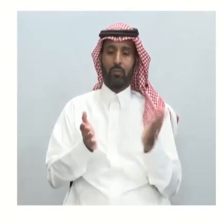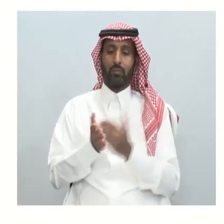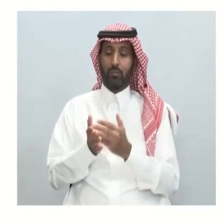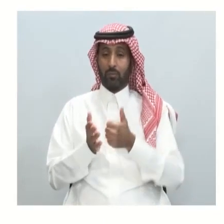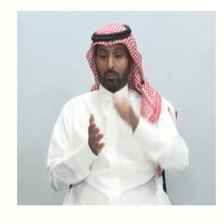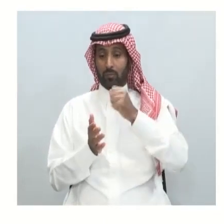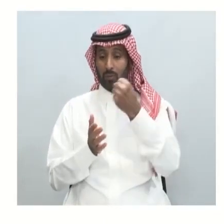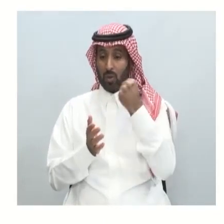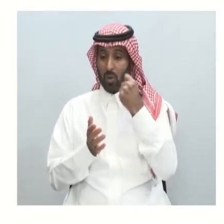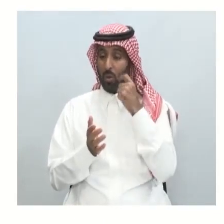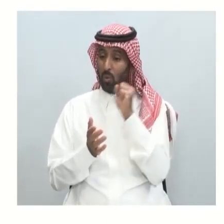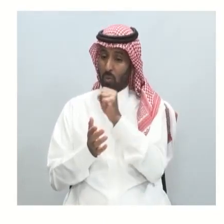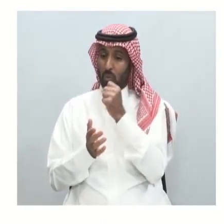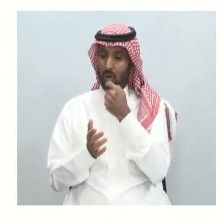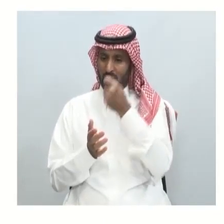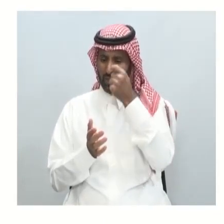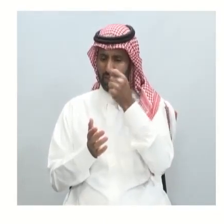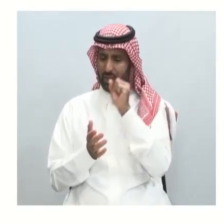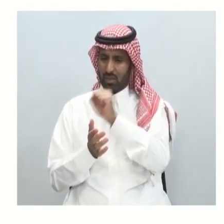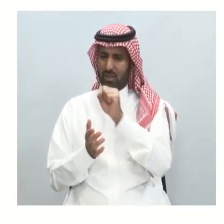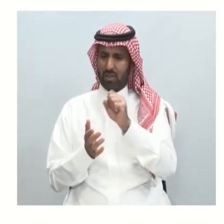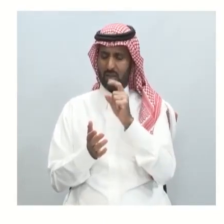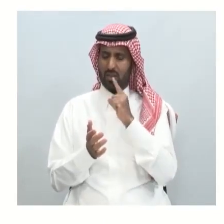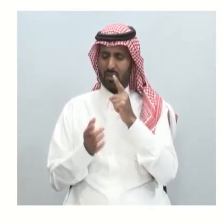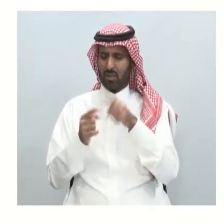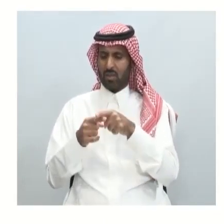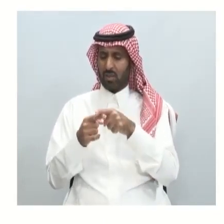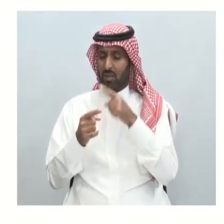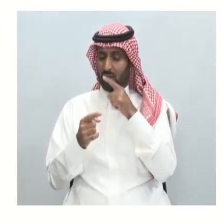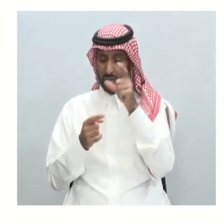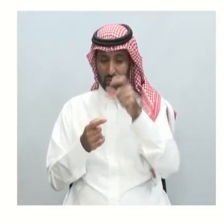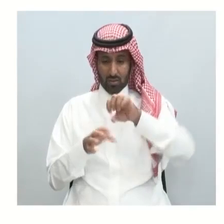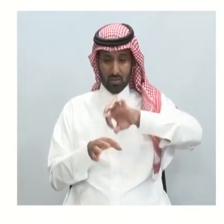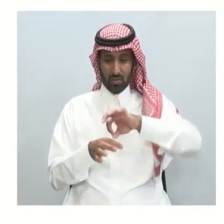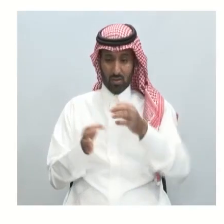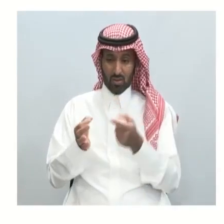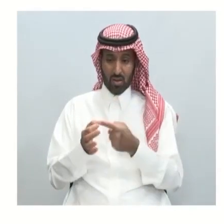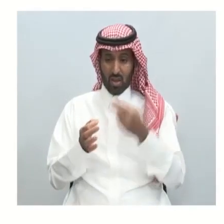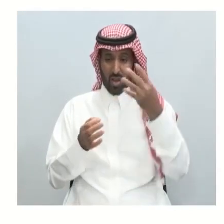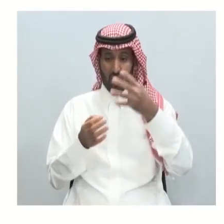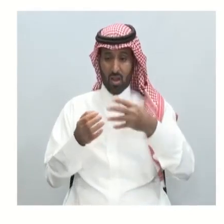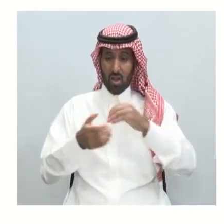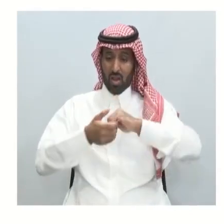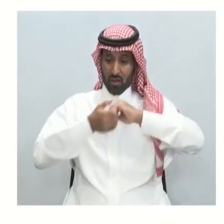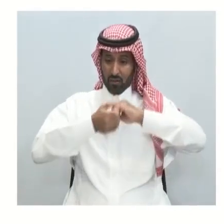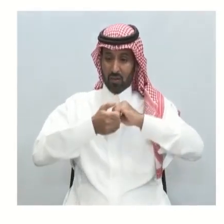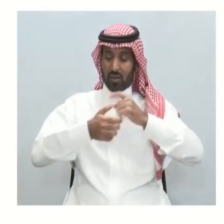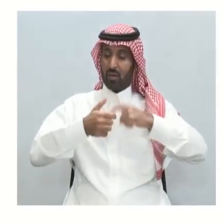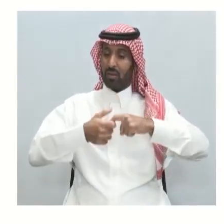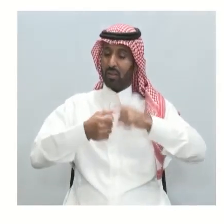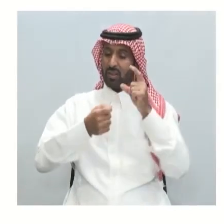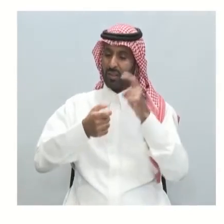القوه والخواص الخاصيه تعزى خواص المركبات الجزيئيه التساهميه الى القوه التي تربط